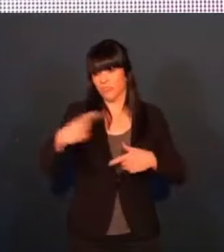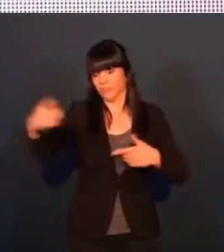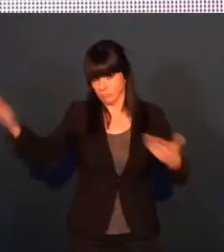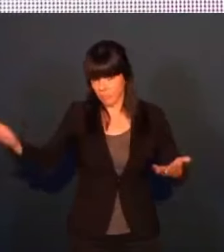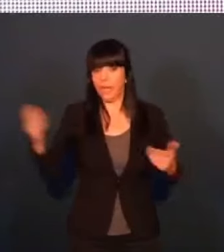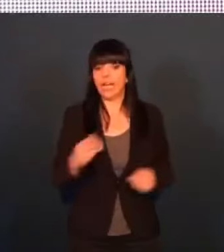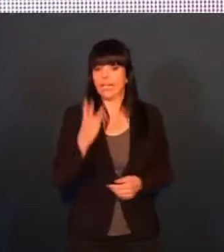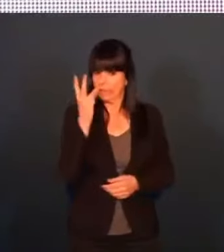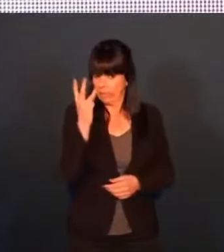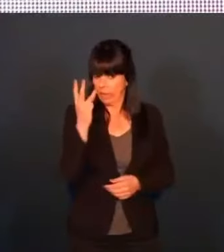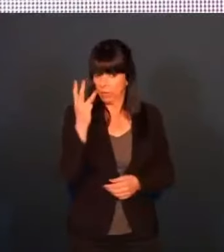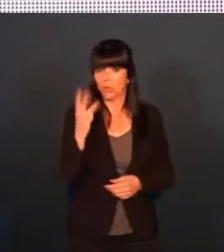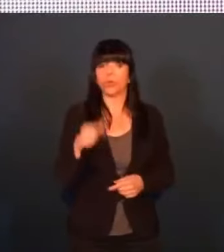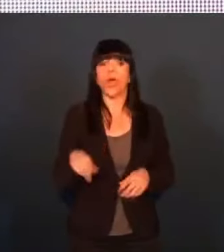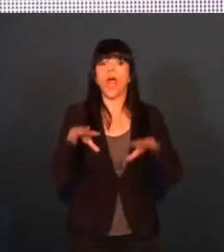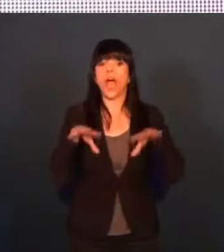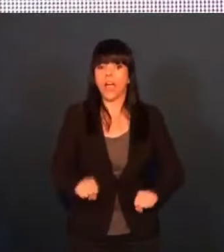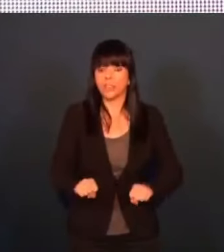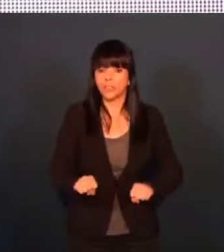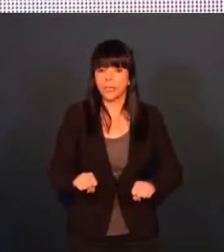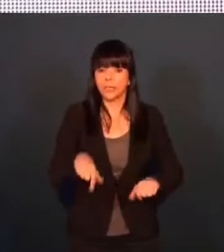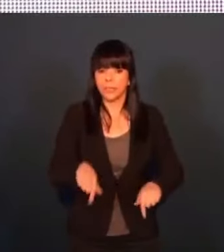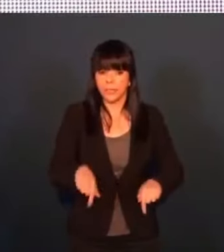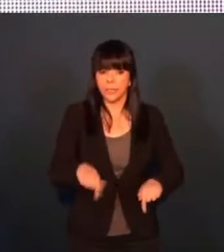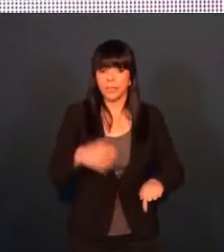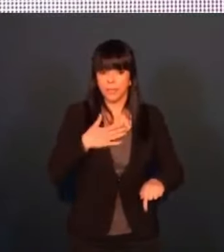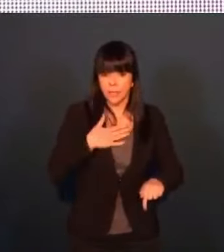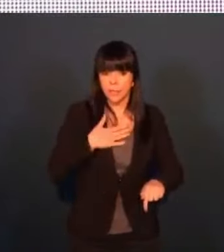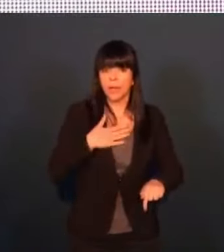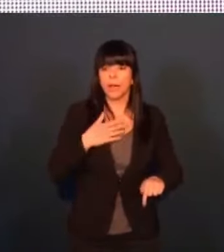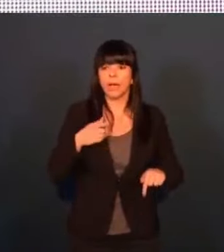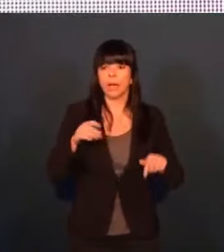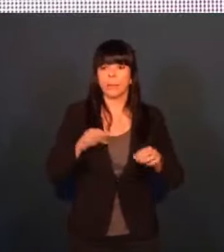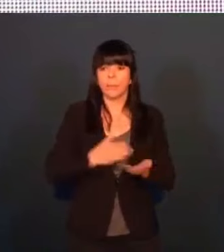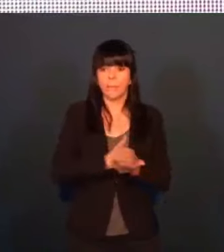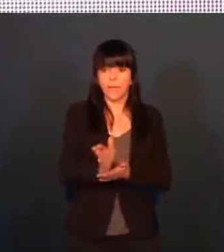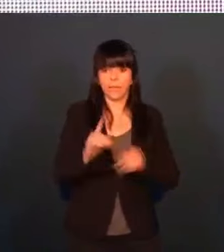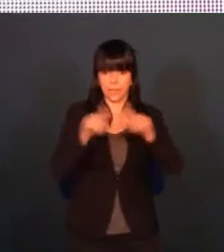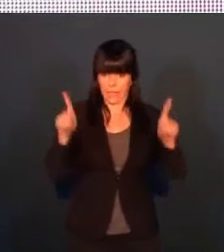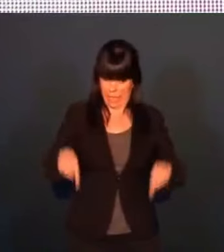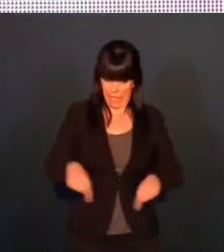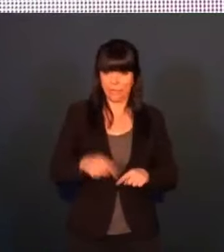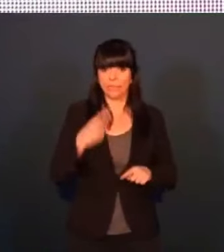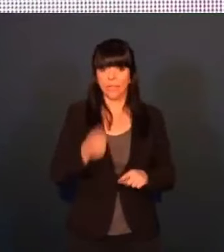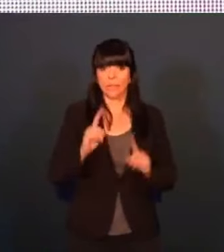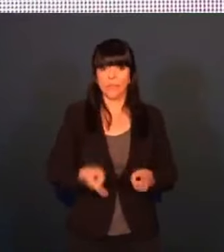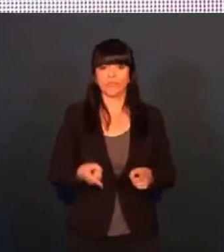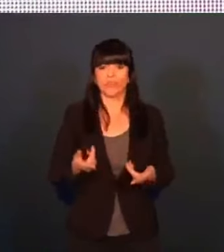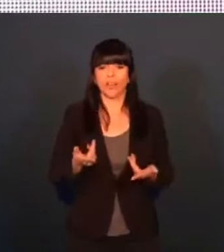Трето, ангажимент на ГЕРБ СДС да спазват пътна карта с конкретни срокове за реализиране на съдебната